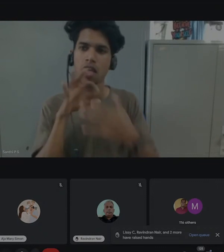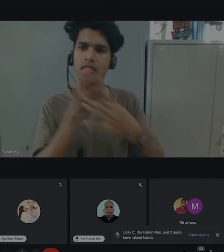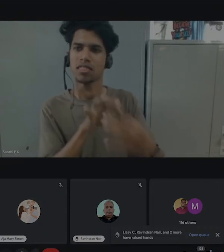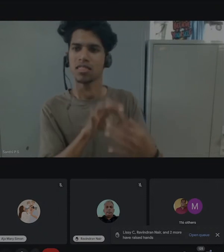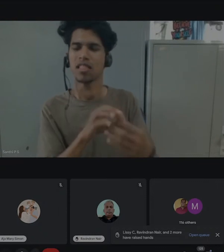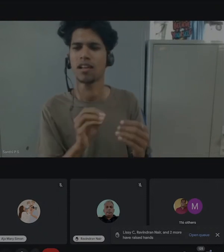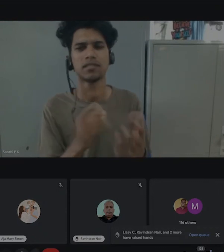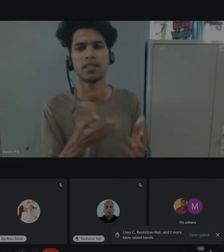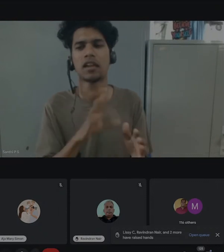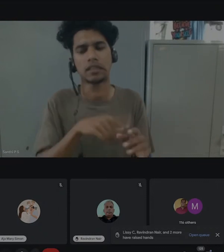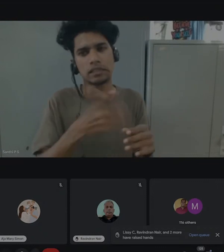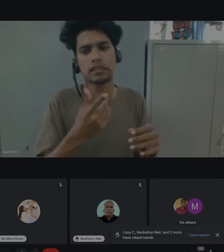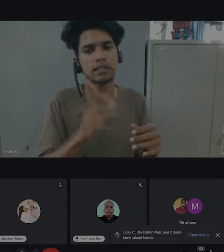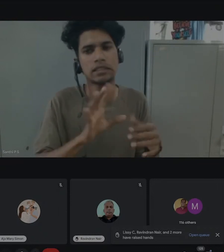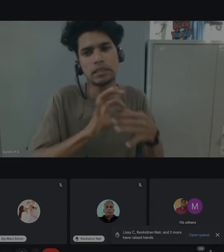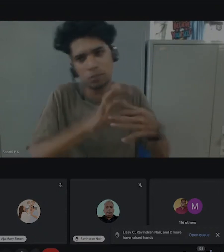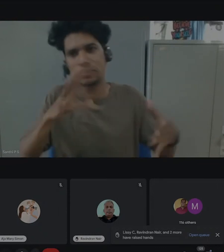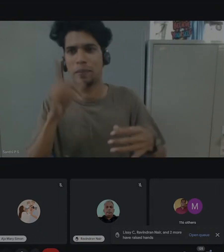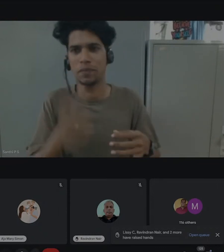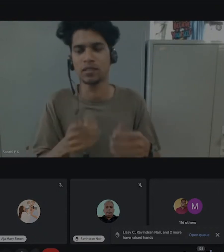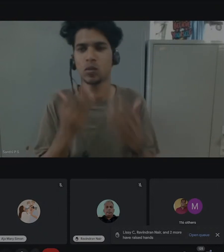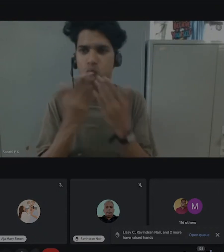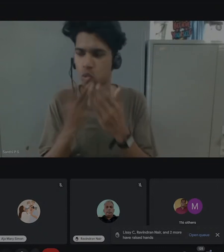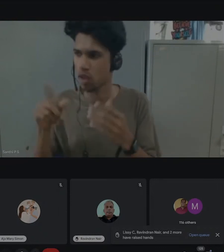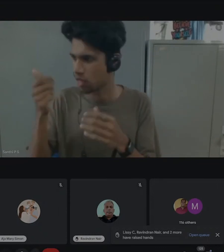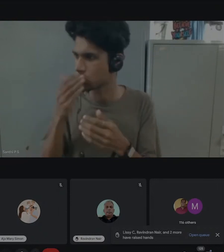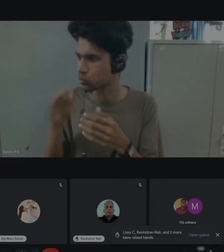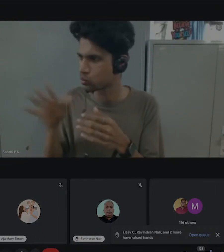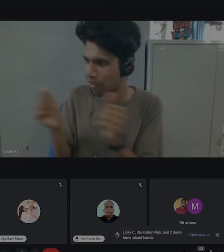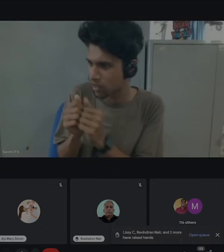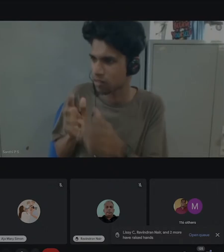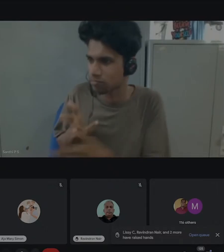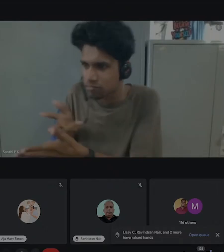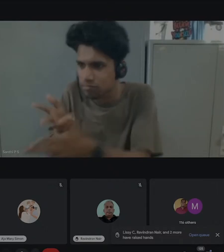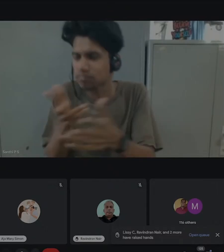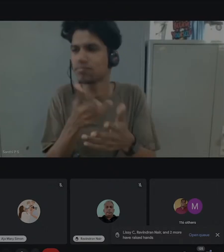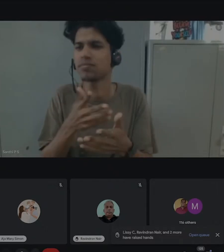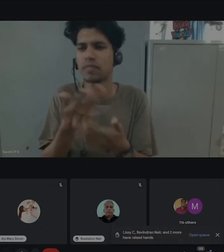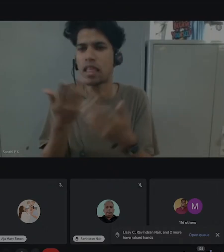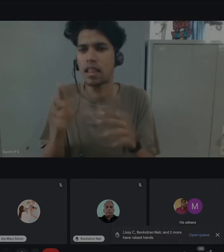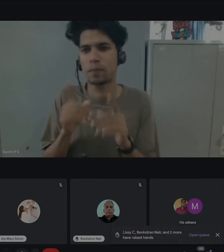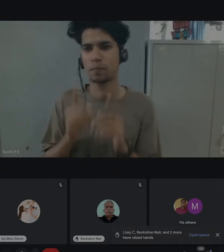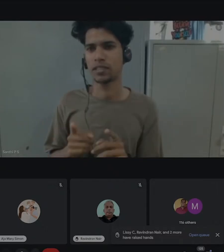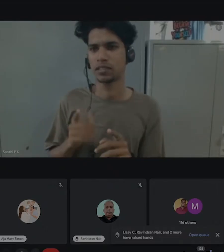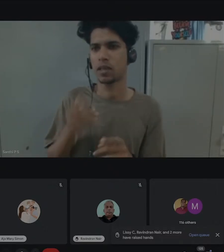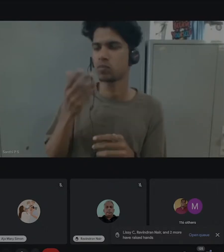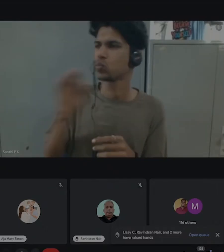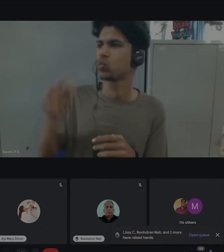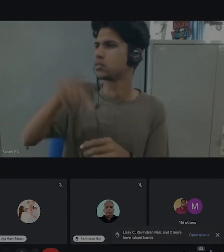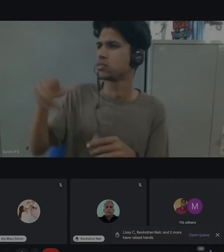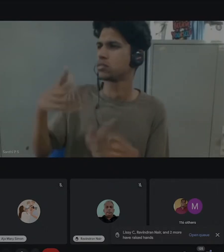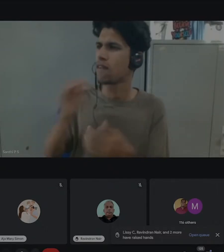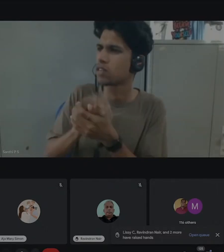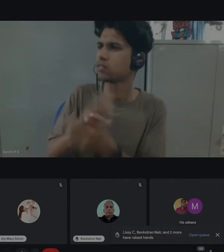പുറത്ത് കൊണ്ടുവരണം. സ്കൂളിലും റെഗുലറായിട്ട് വിടണം, മറ്റു കുട്ടികളുമായിട്ട് ഇന്ററാക്ട് ചെയ്യണം, അതുപോലെ എല്ലാവരുമായിട്ടും ഇന്ററാക്ട് ചെയ്യണം, സംസാരം ഡെവലപ്പ്